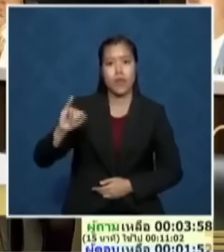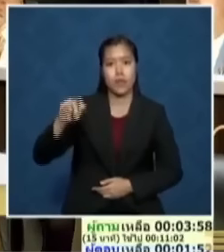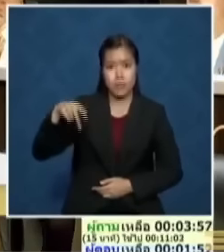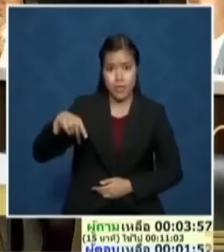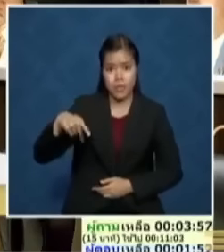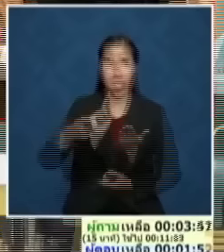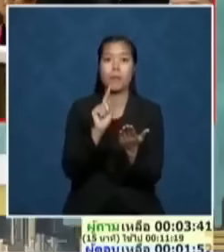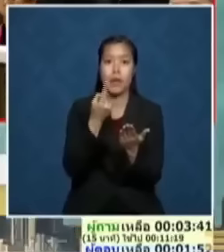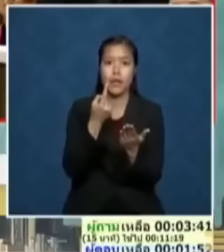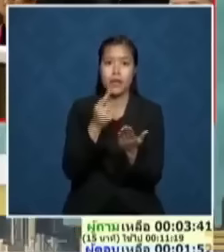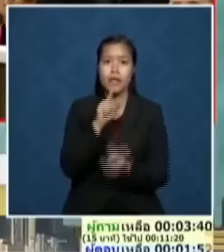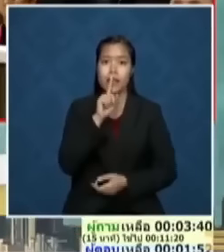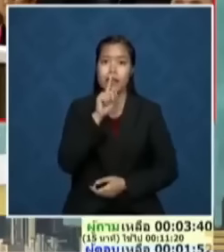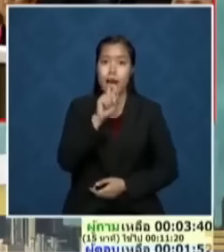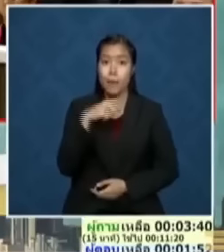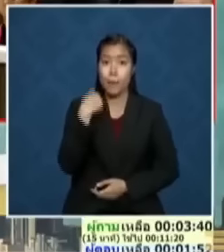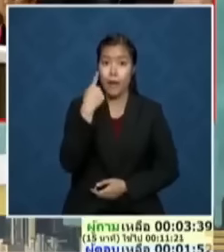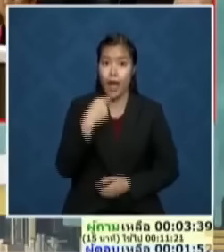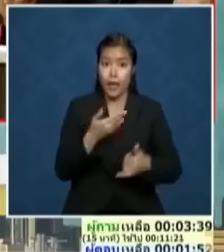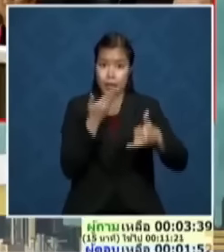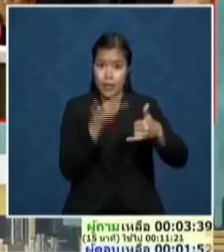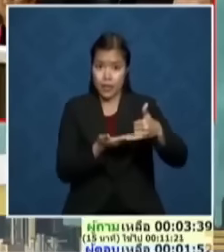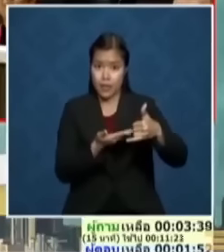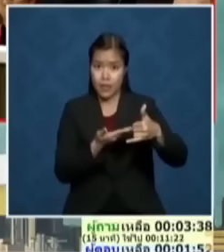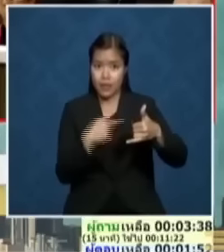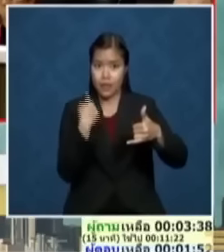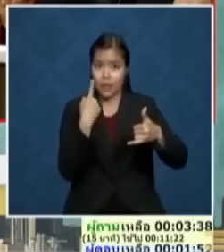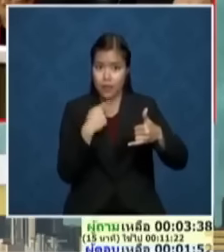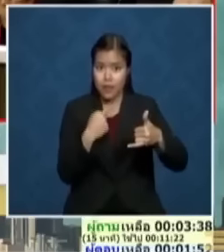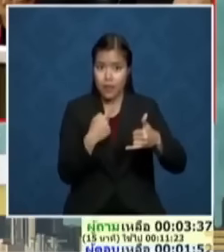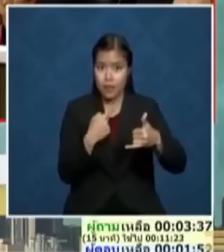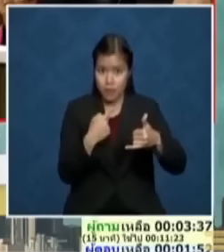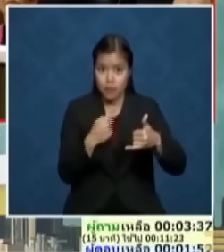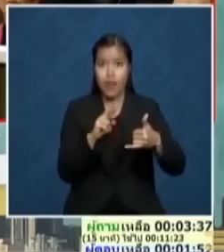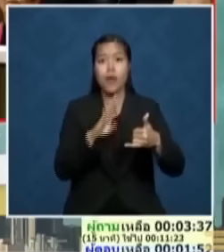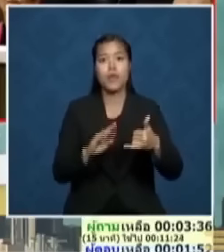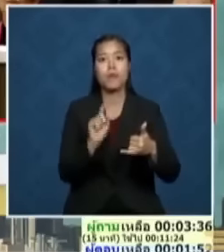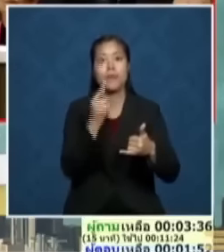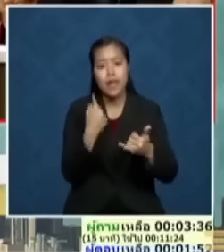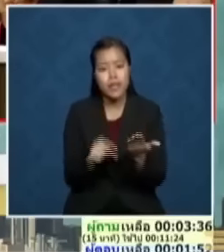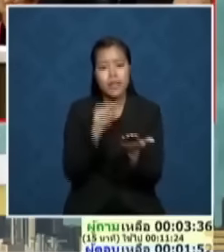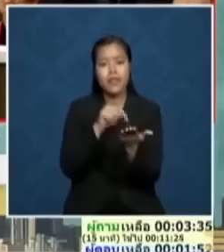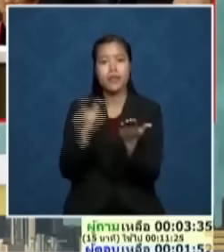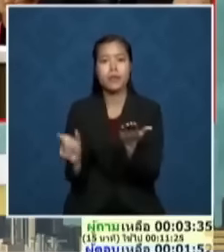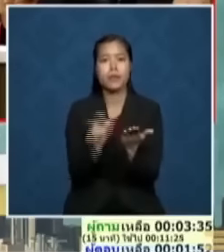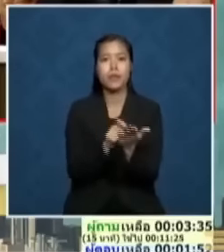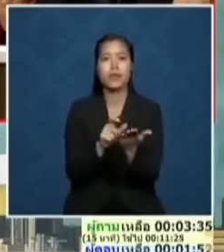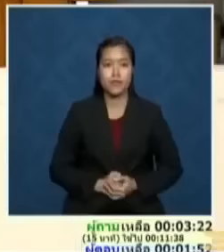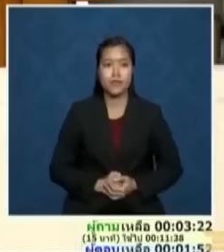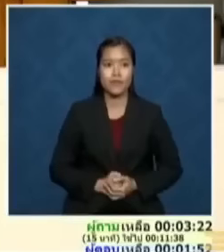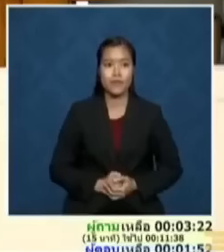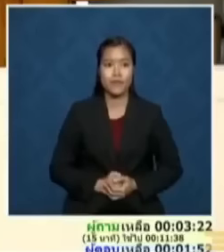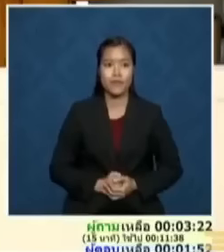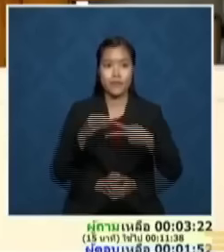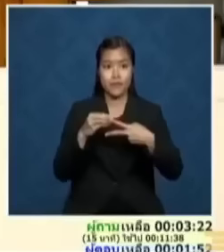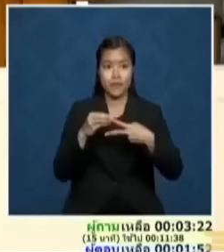างนี้เท่ากับว่าจากนี้ไปจนถึงต้นมกราเนี่ยก็คงยังไม่สามารถดำเนินการได ้ค่ะ ก็ต้องรอประชุมคณะกรรมการ